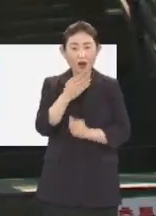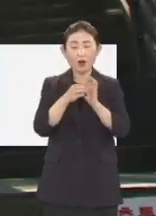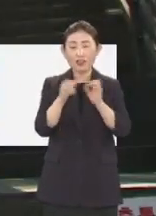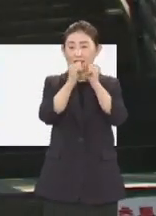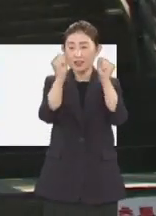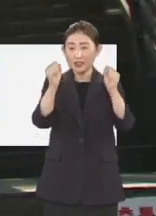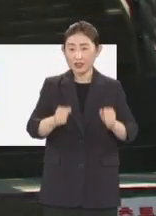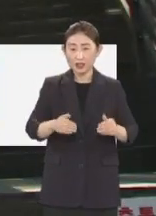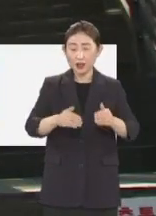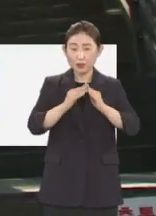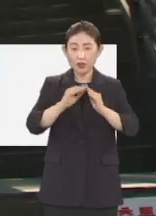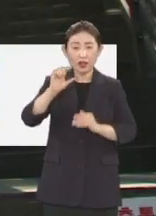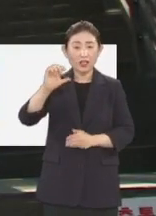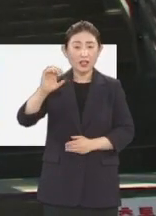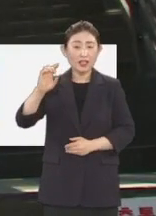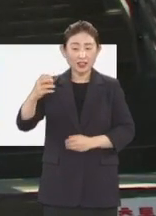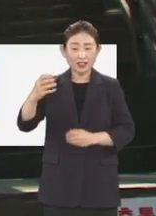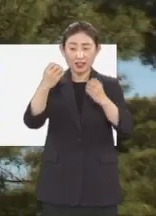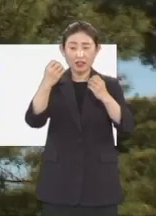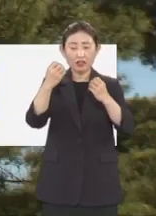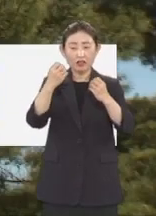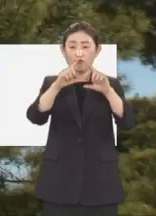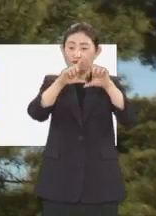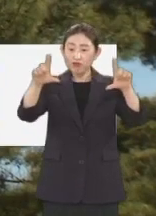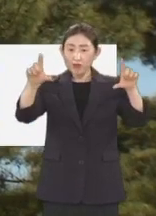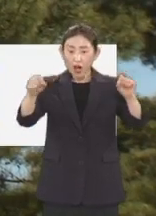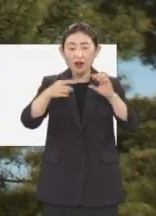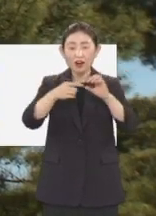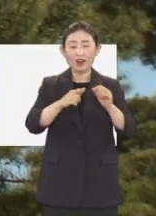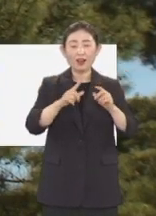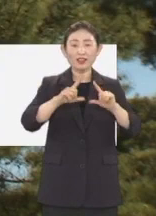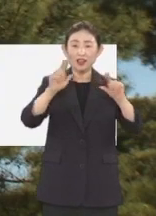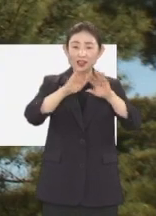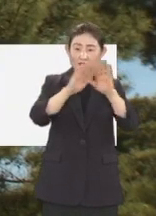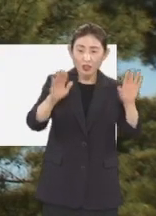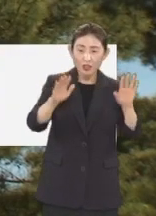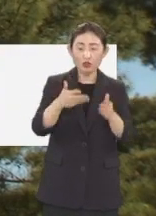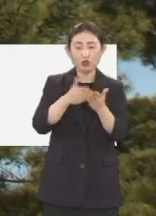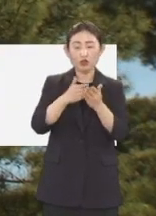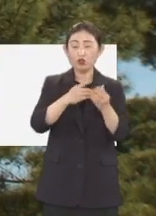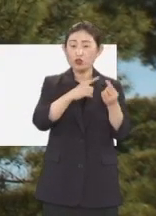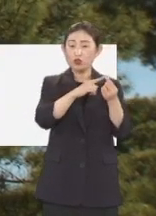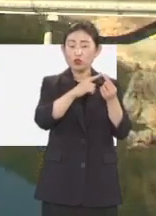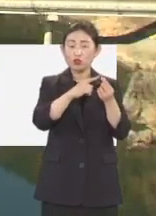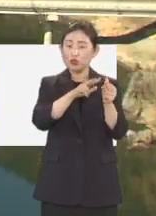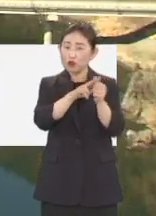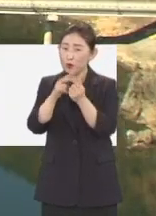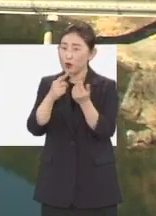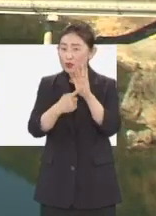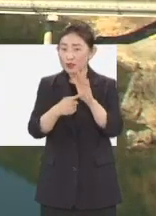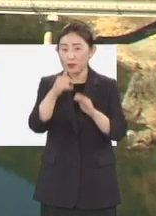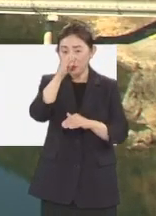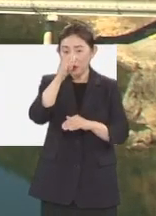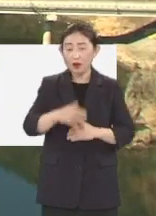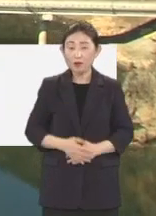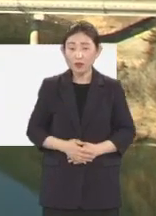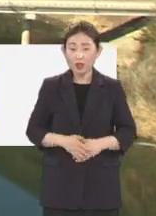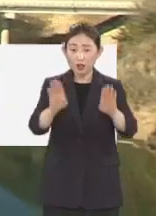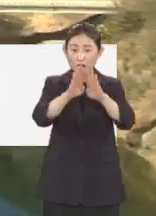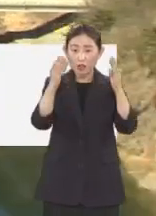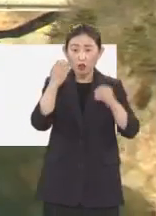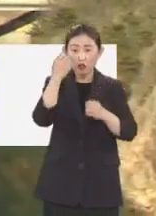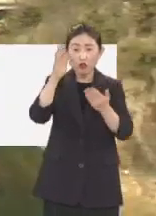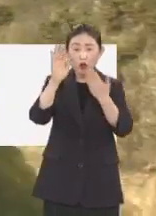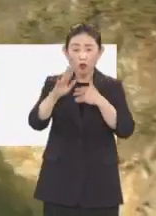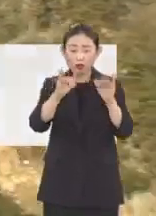구축하고 LED 스크린을 통해 날씨 정보와 실시간 뉴스 등을 전달할 예정입니다 금산 출렁다리는 개통